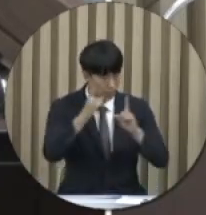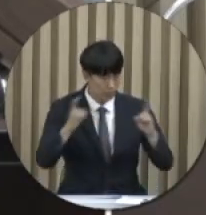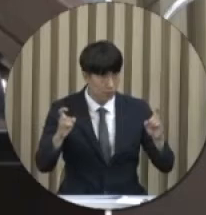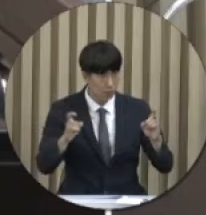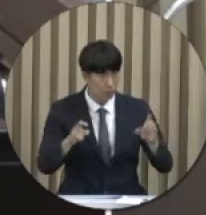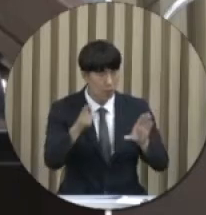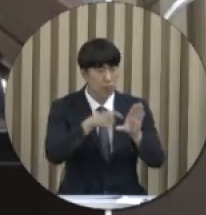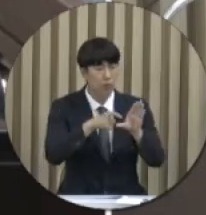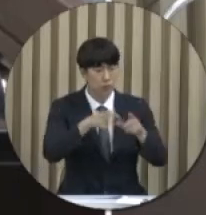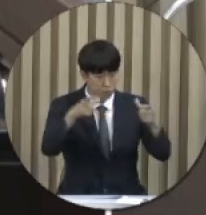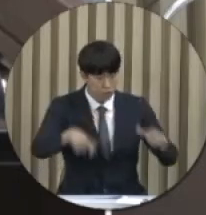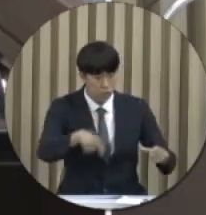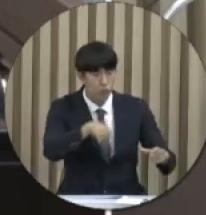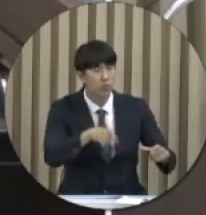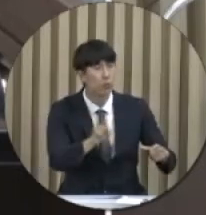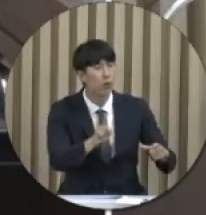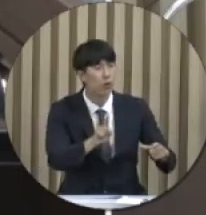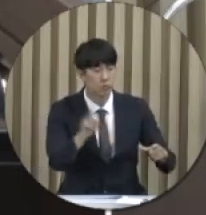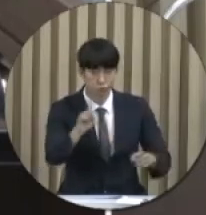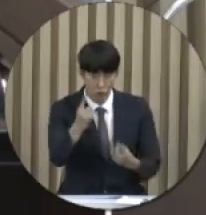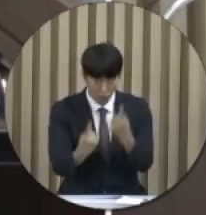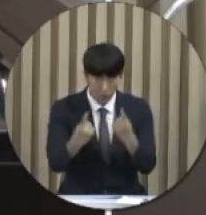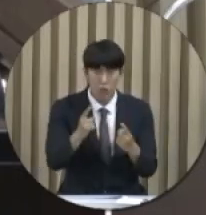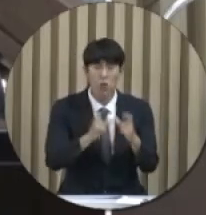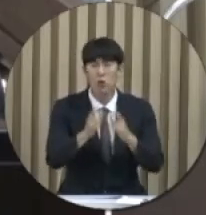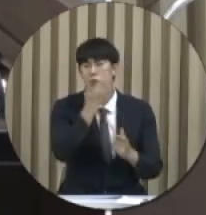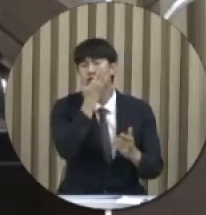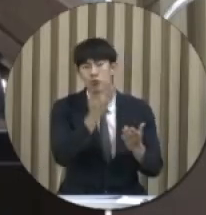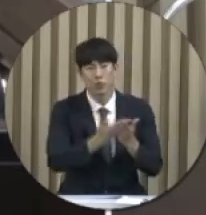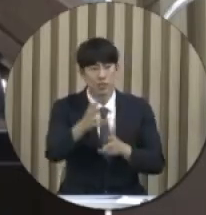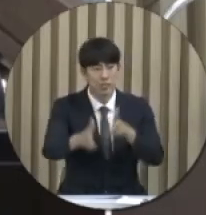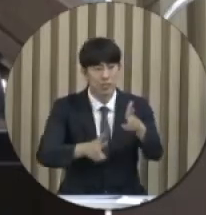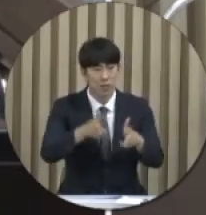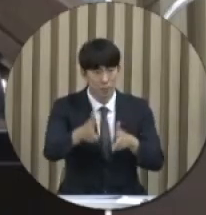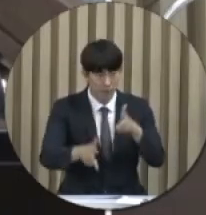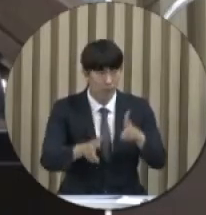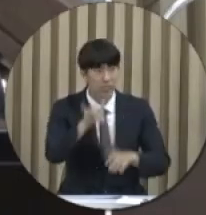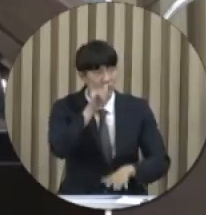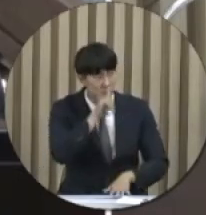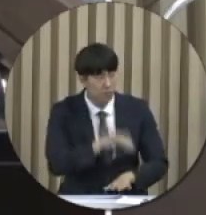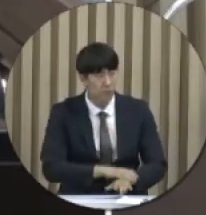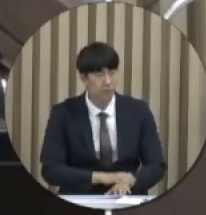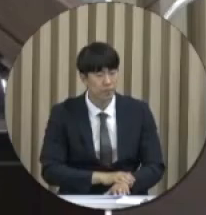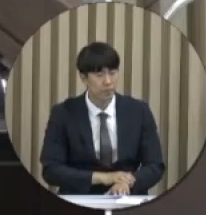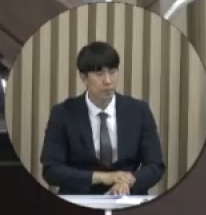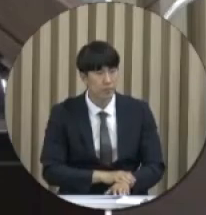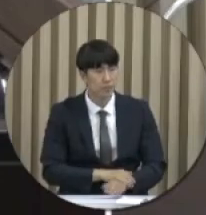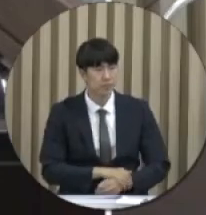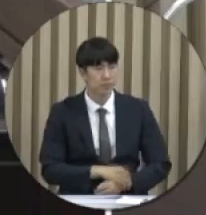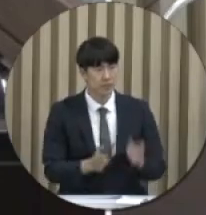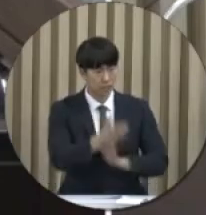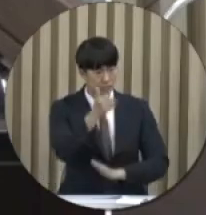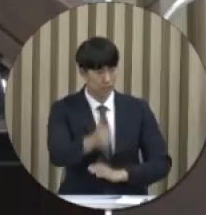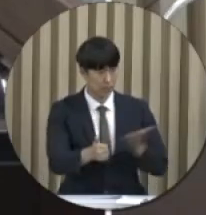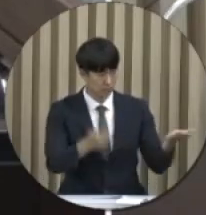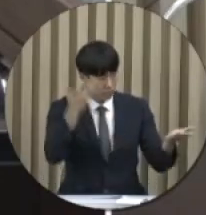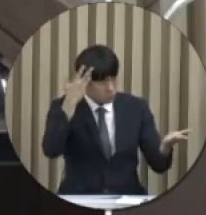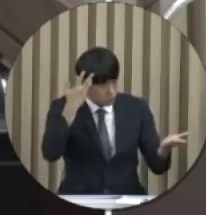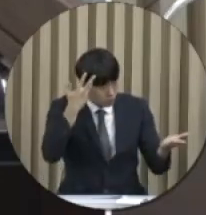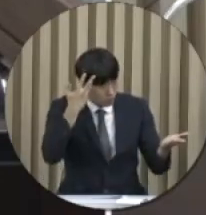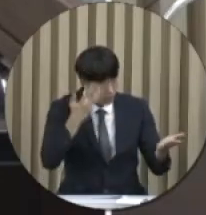이제 병점지구에는 무엇보다도 중요한 그런 사업들이거든요. 그래서 시장님의